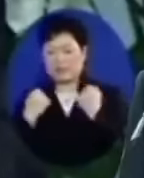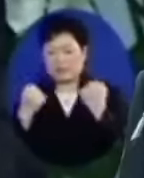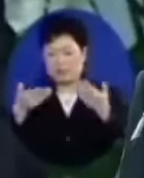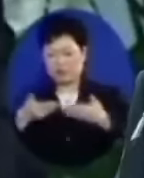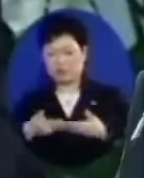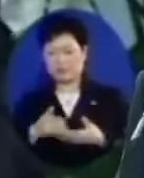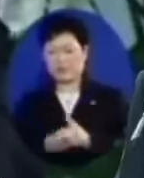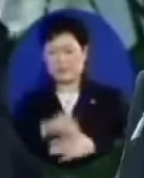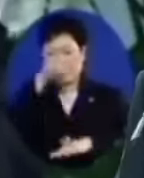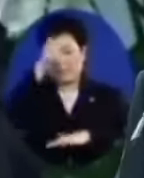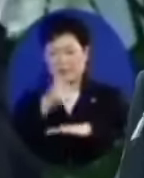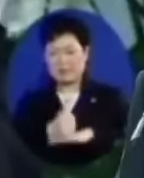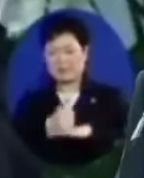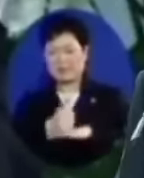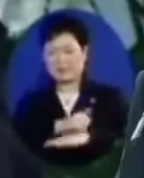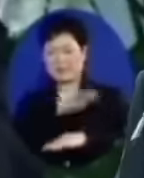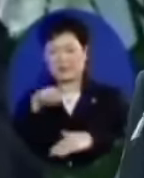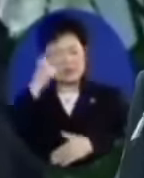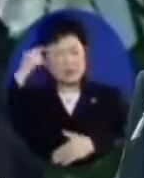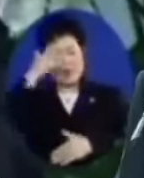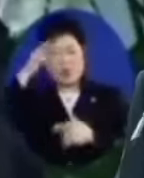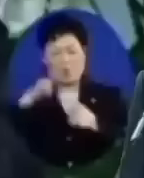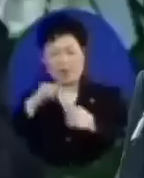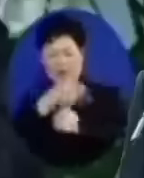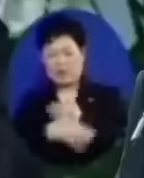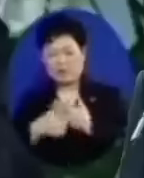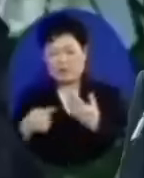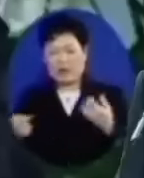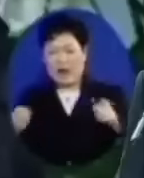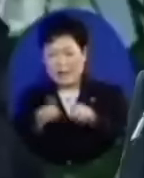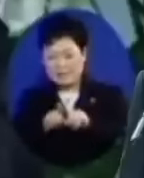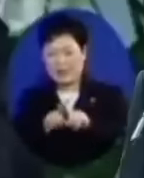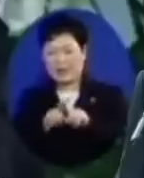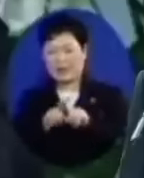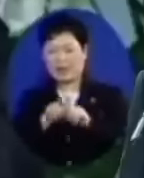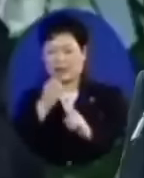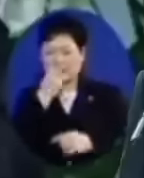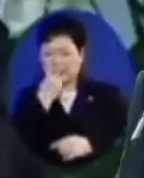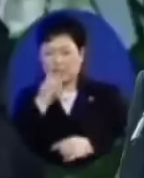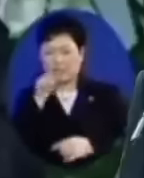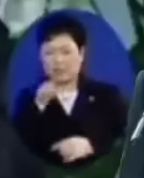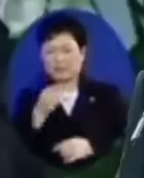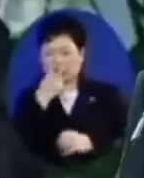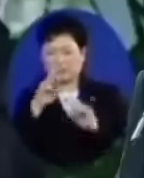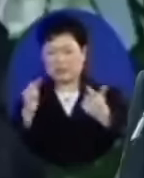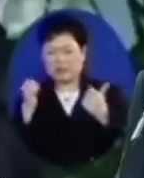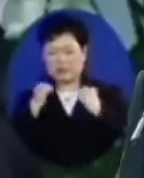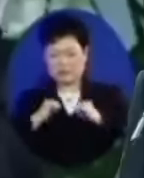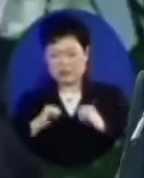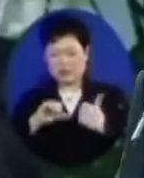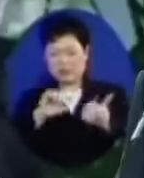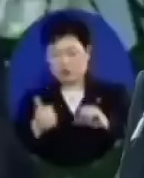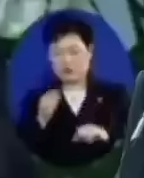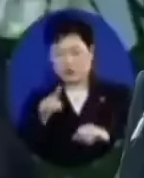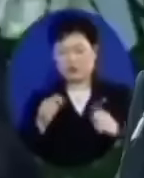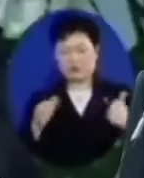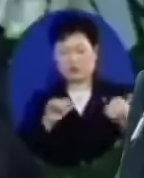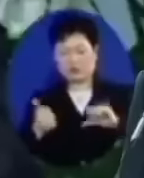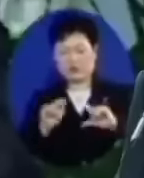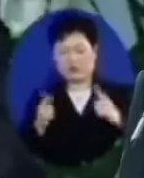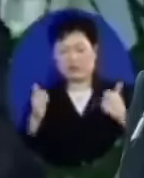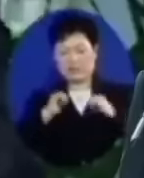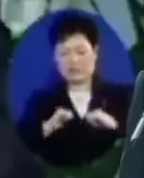주시고 마지막에는 우리 영과 육이 함께 썩을 것이 썩지 아니함을 입고 죽을 것이 죽지 아니함을 입고